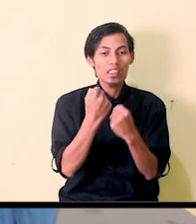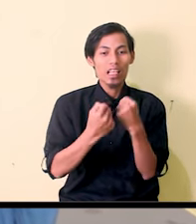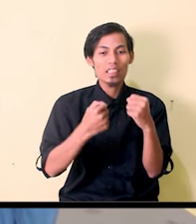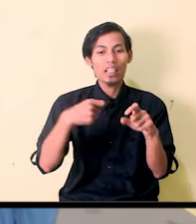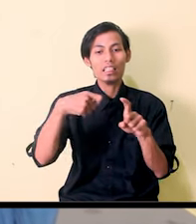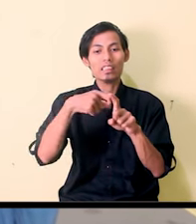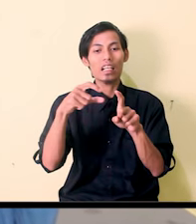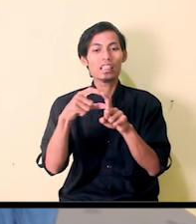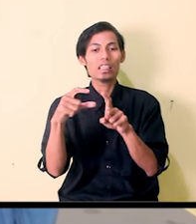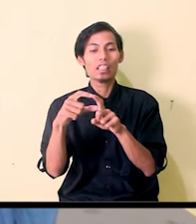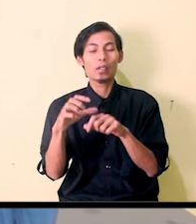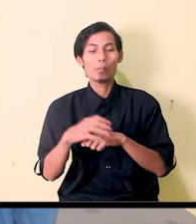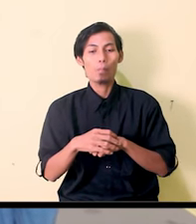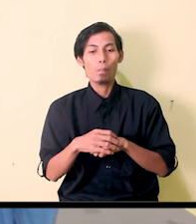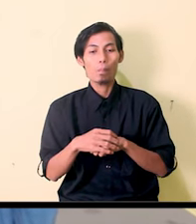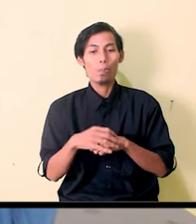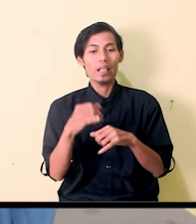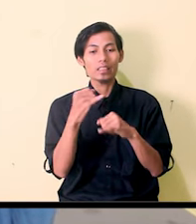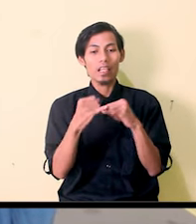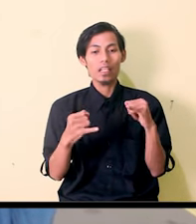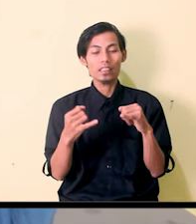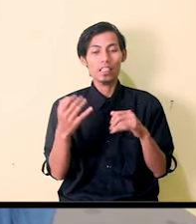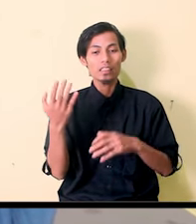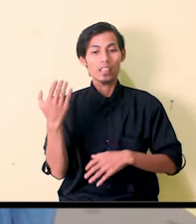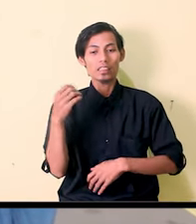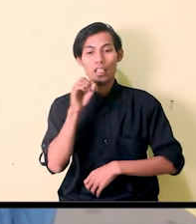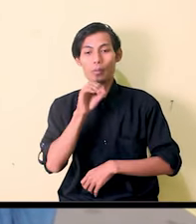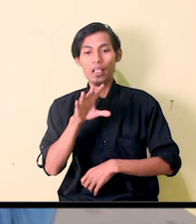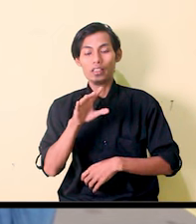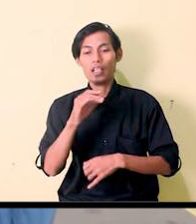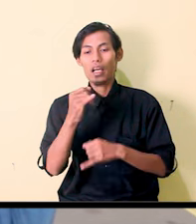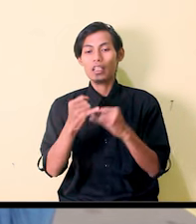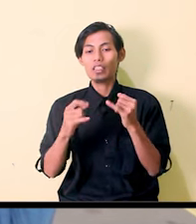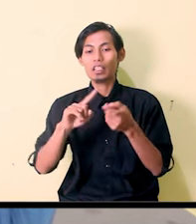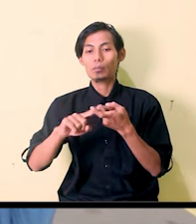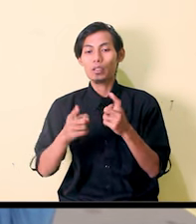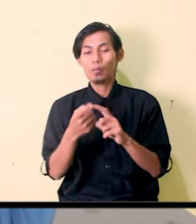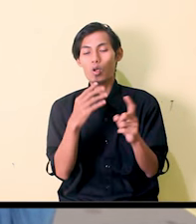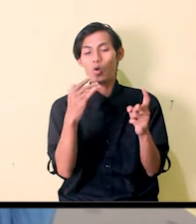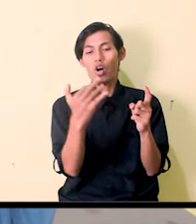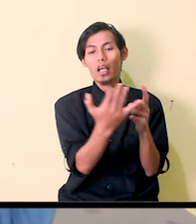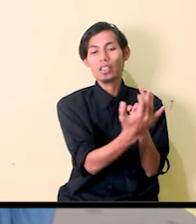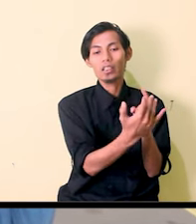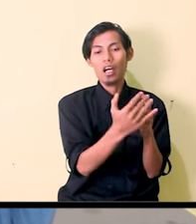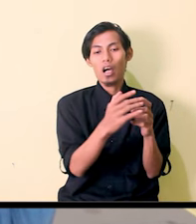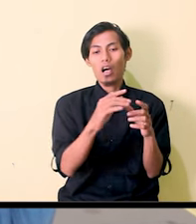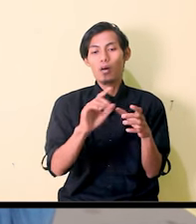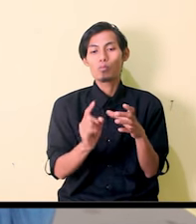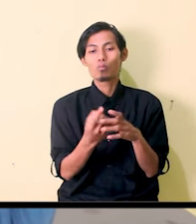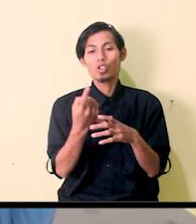teman-teman akhirnya warga masyarakat ini mulai sadar bahwa teman-teman di fabel ini sangat siap untuk